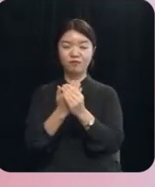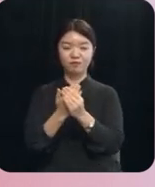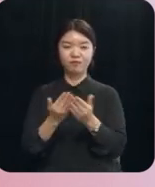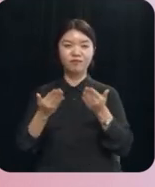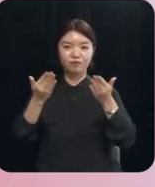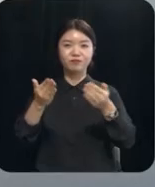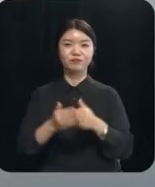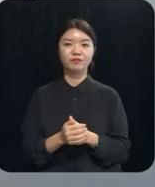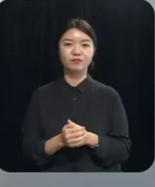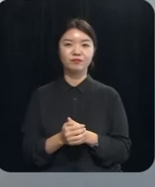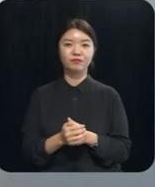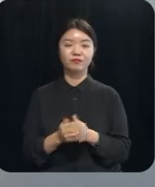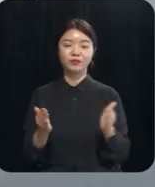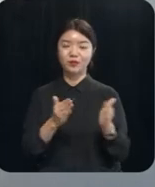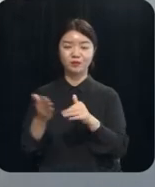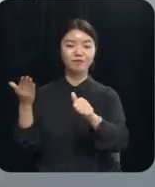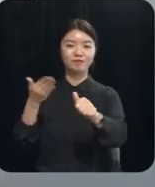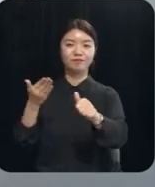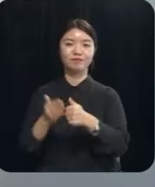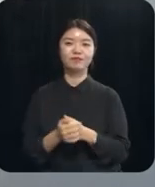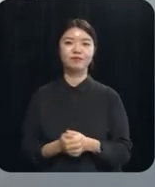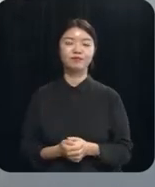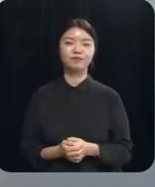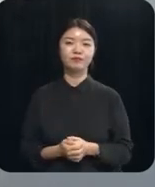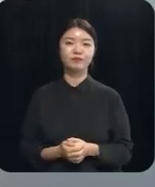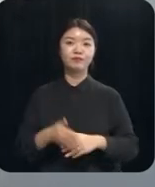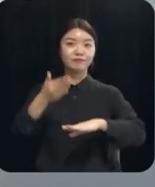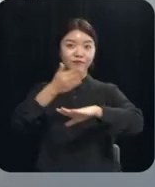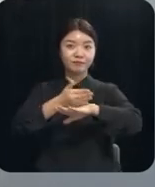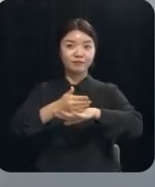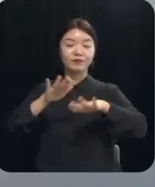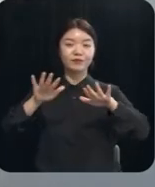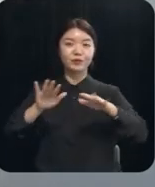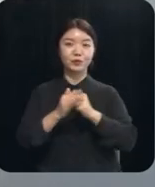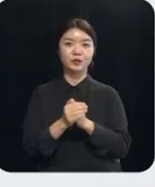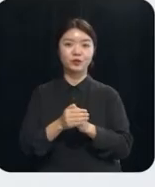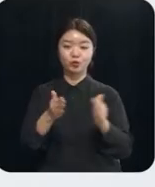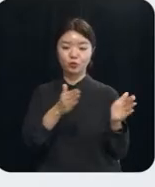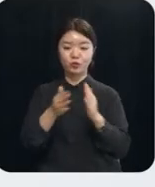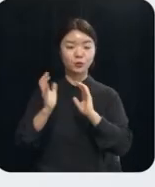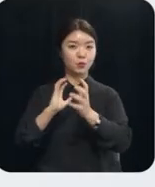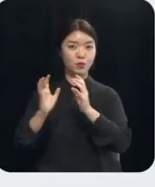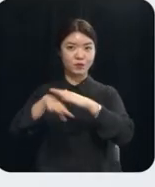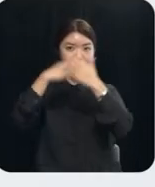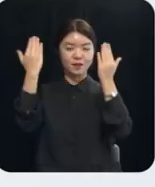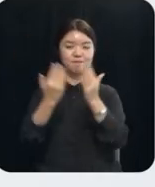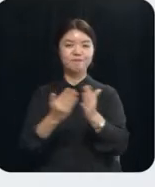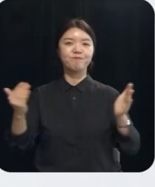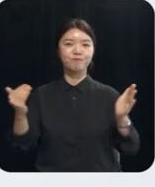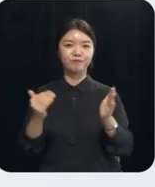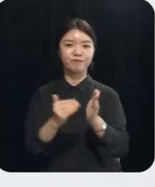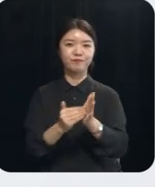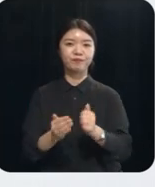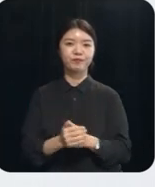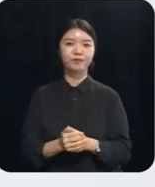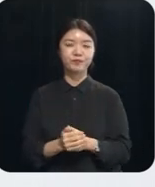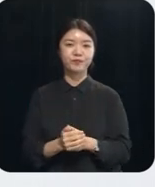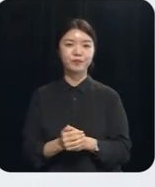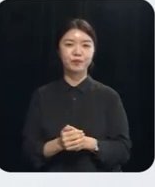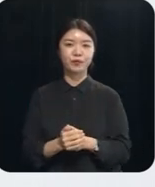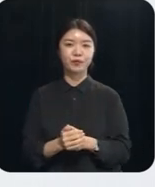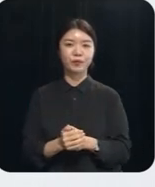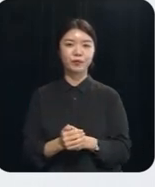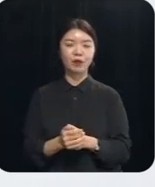견인하겠습니다. 정리해 주시기 바라겠습니다. 고맙습니다. 이렇게 해서 오늘 준비된 토론을 모두 마쳤습니다. 다소